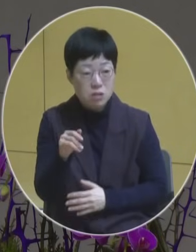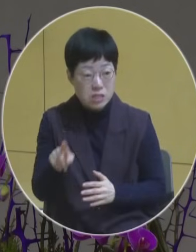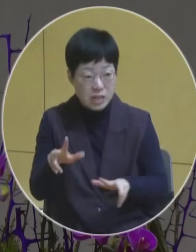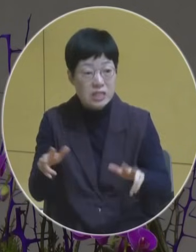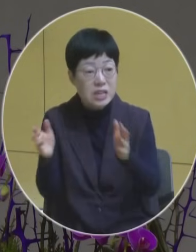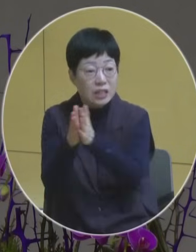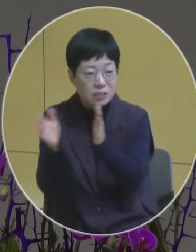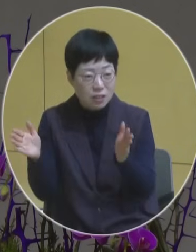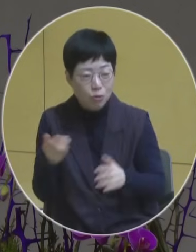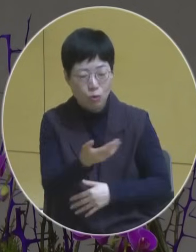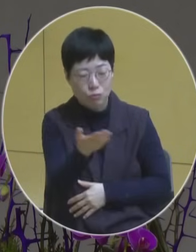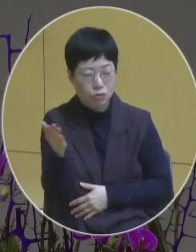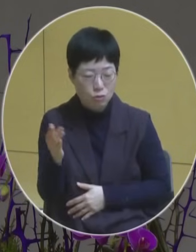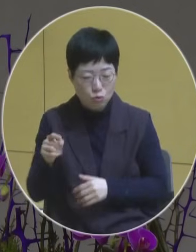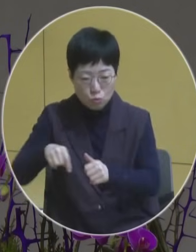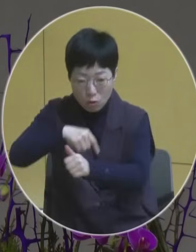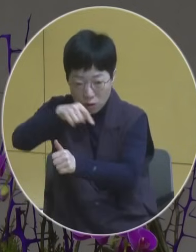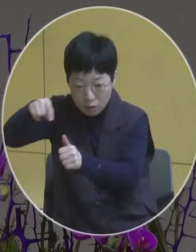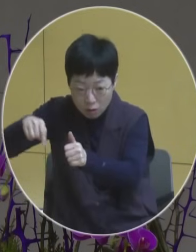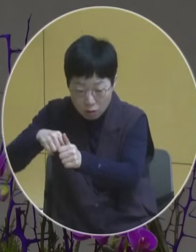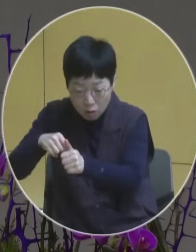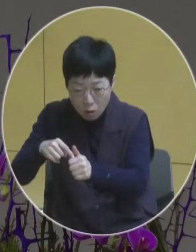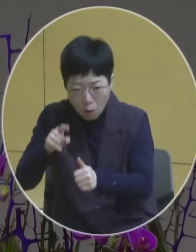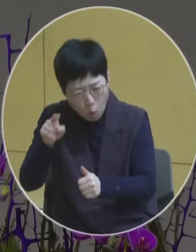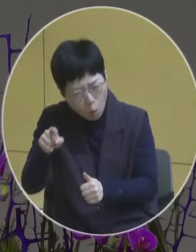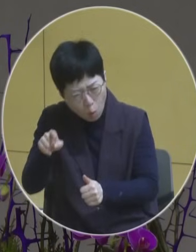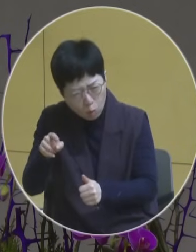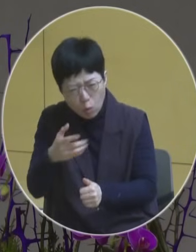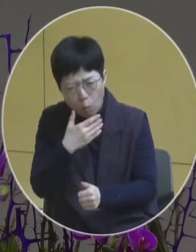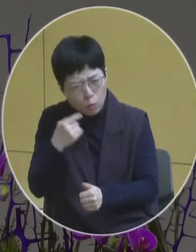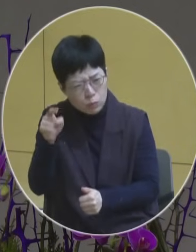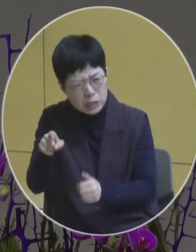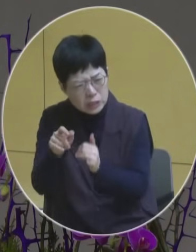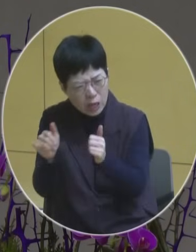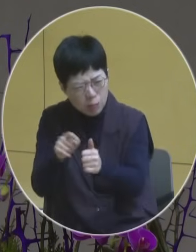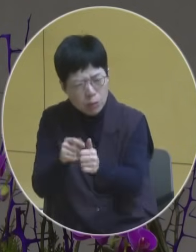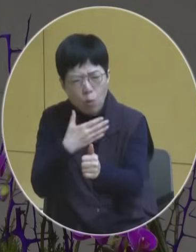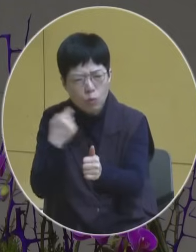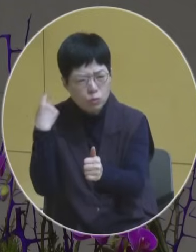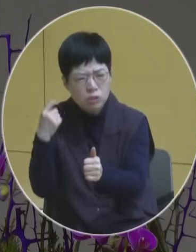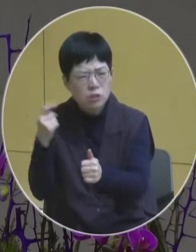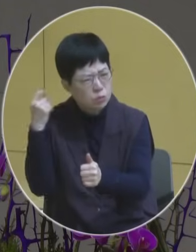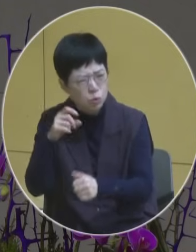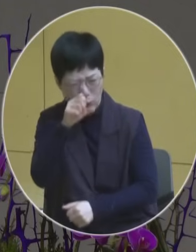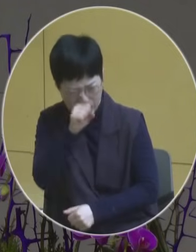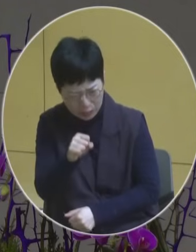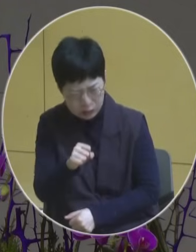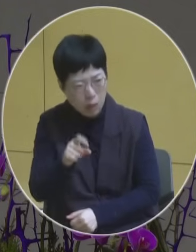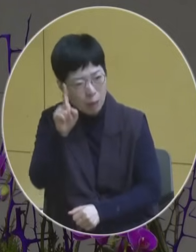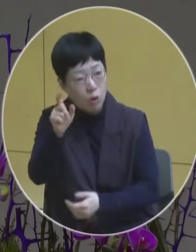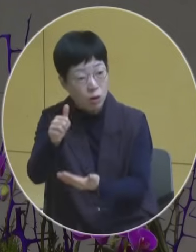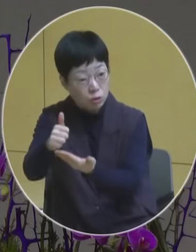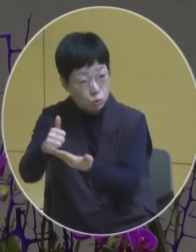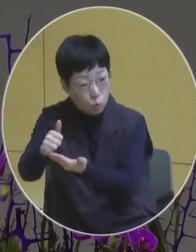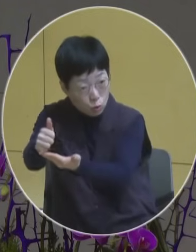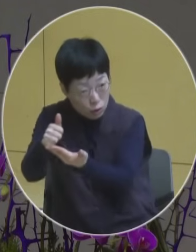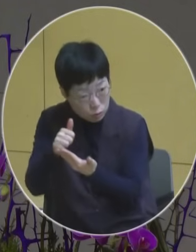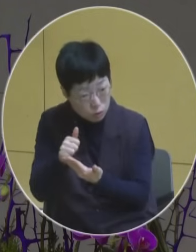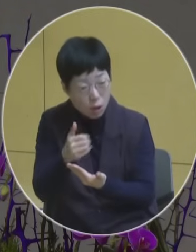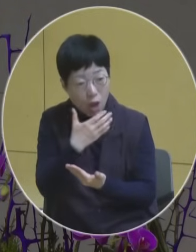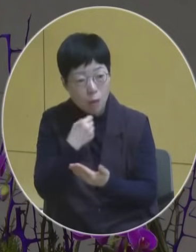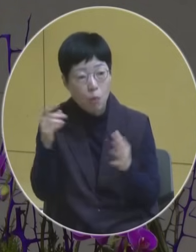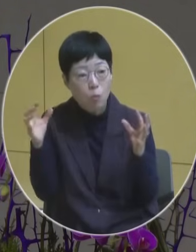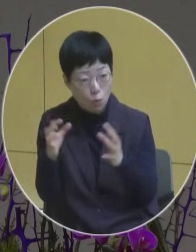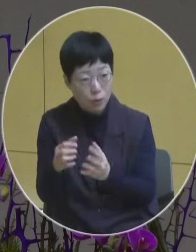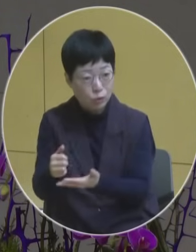시작되니까 여러분께서도 주변에 아, 이분은 꼭 복음을 들었으면 좋겠다 하는 분이 있으면 여러분 꼭 함께 초청해 주셔서 행복